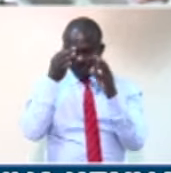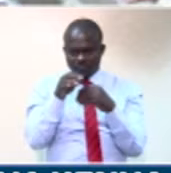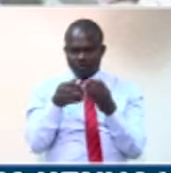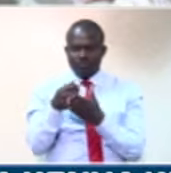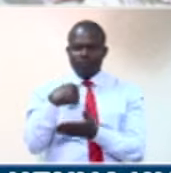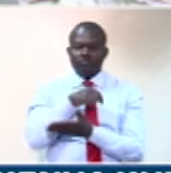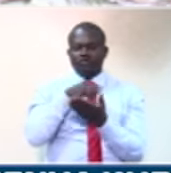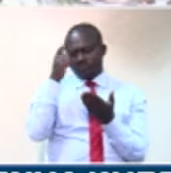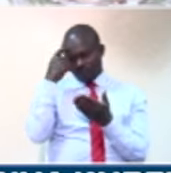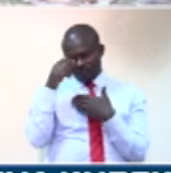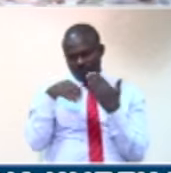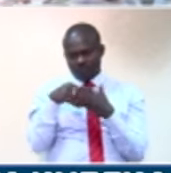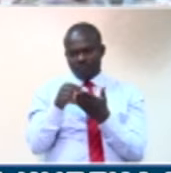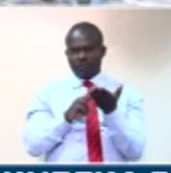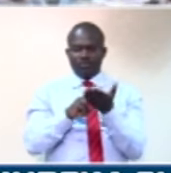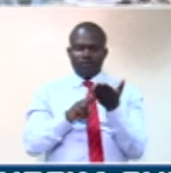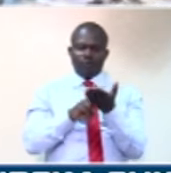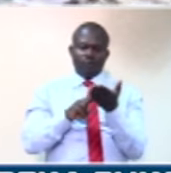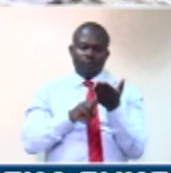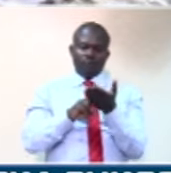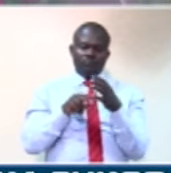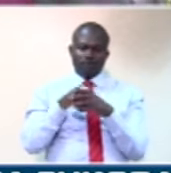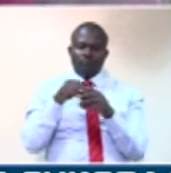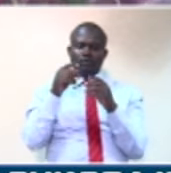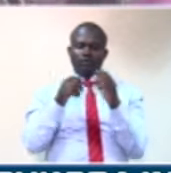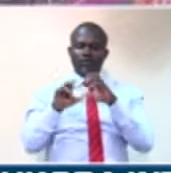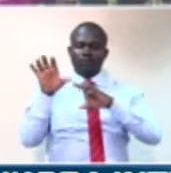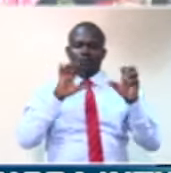ziriho za leta zo gukoresha imitego